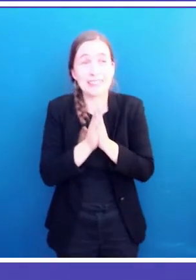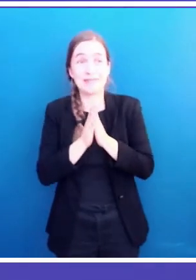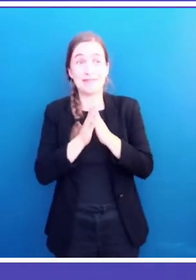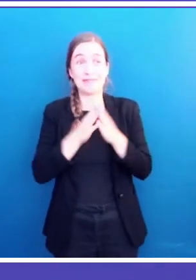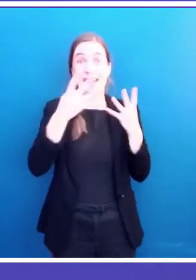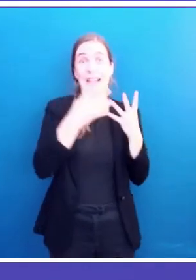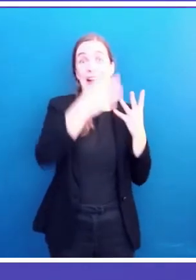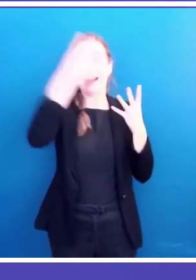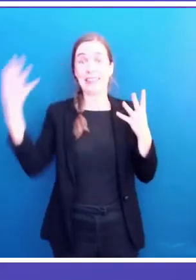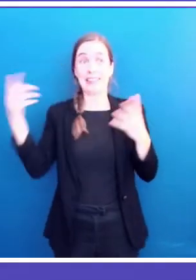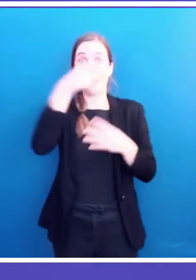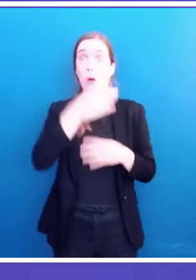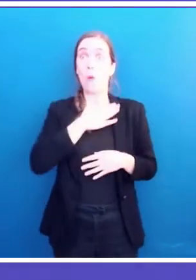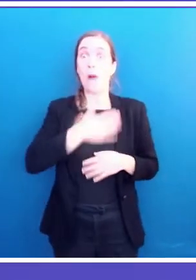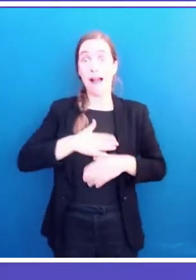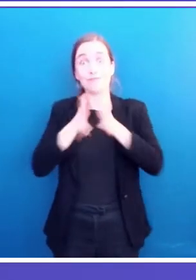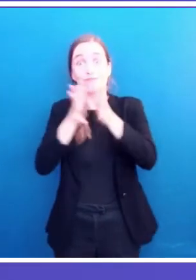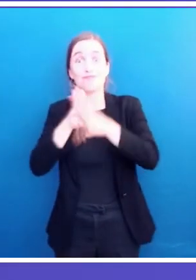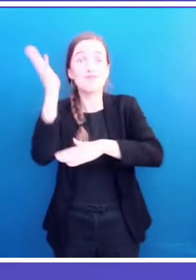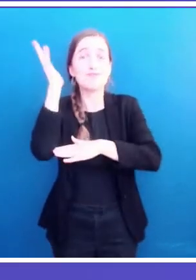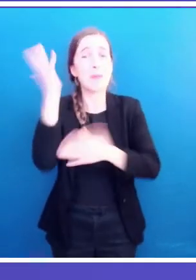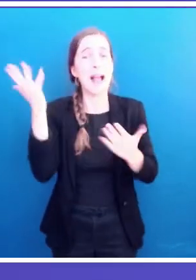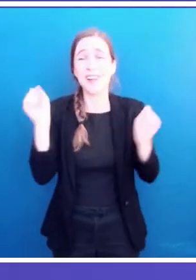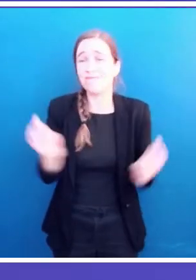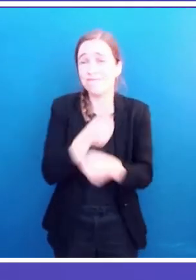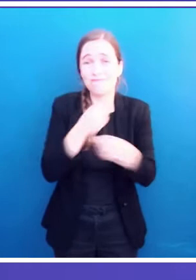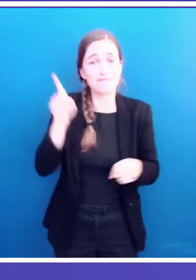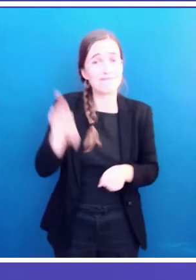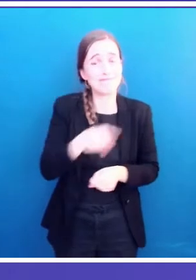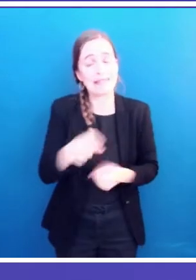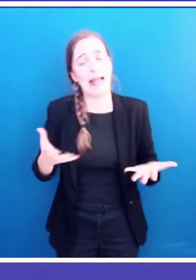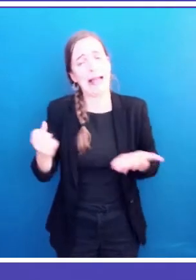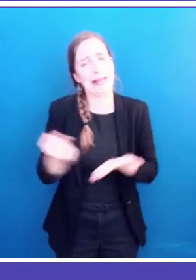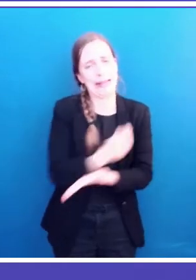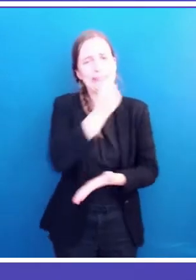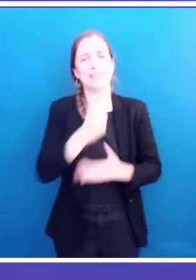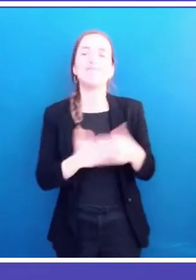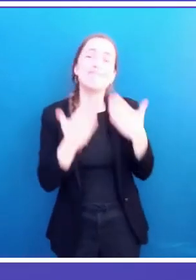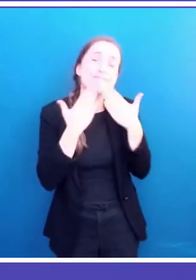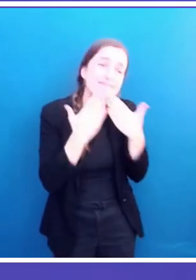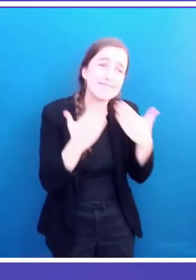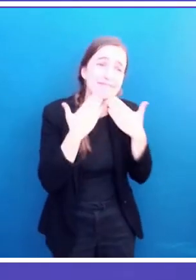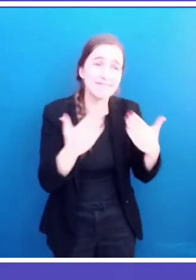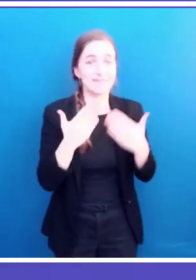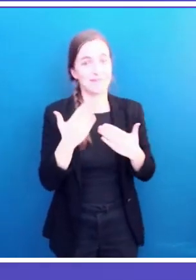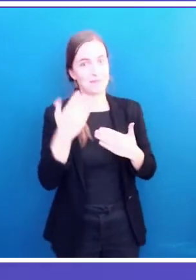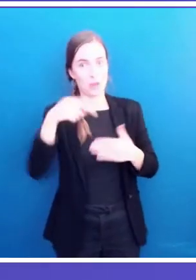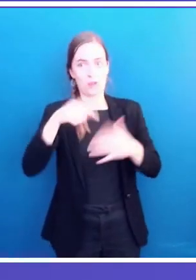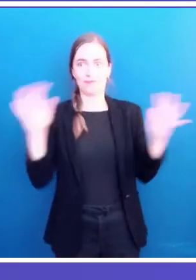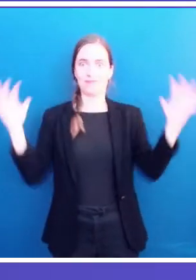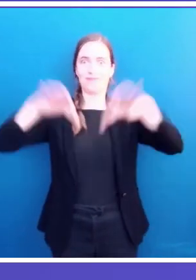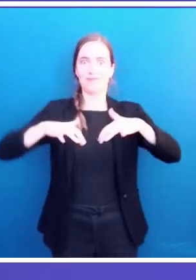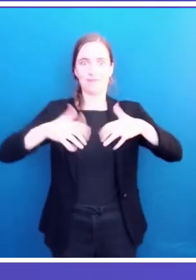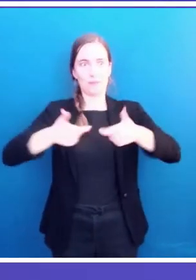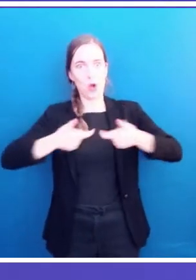كان سيكون معكم، عفوا كانت هي ستكون معكم ولكنها عجزت عن الحضور شخصيا،